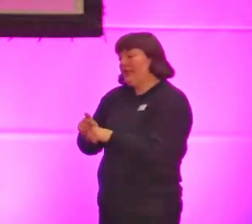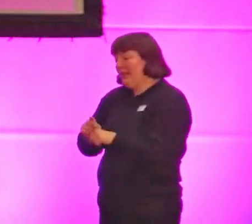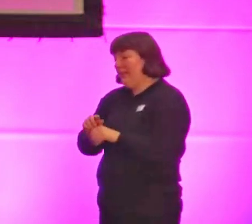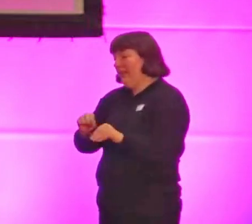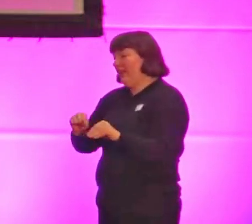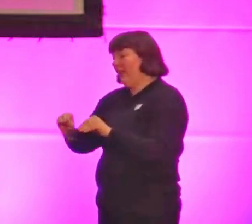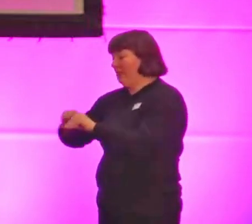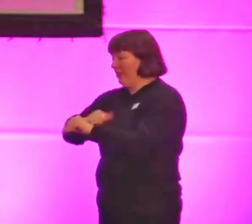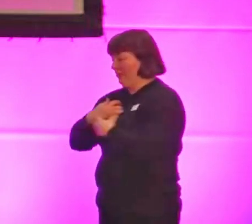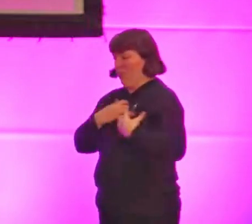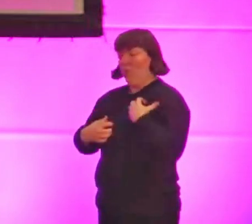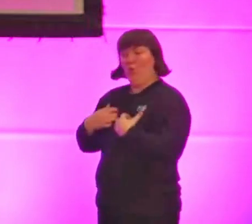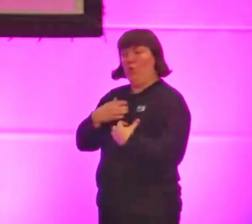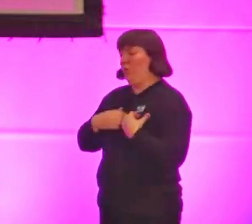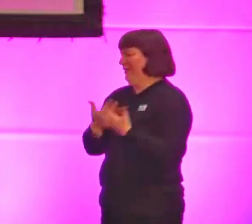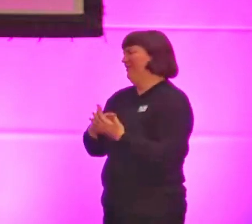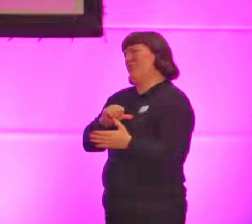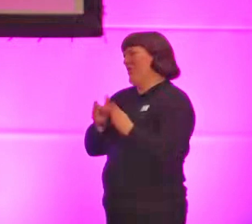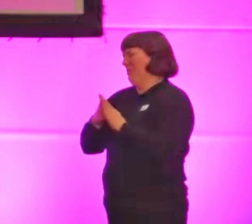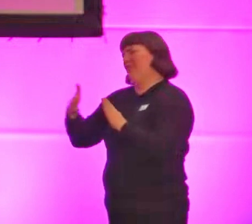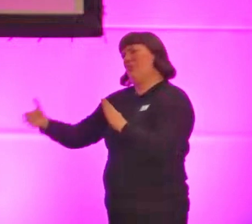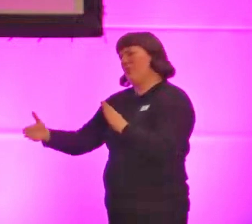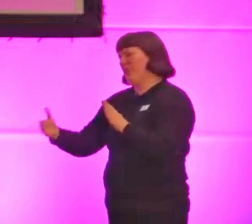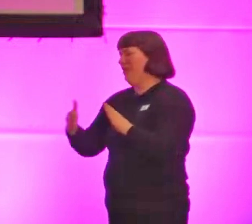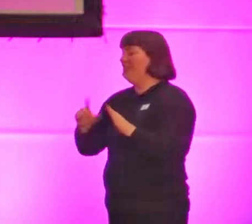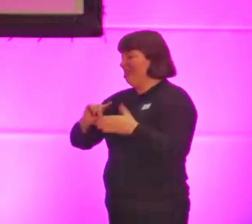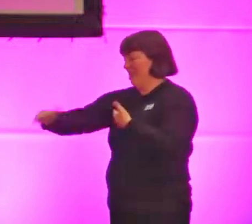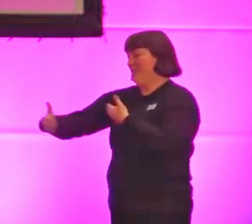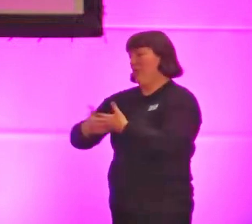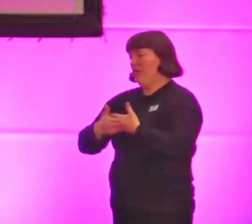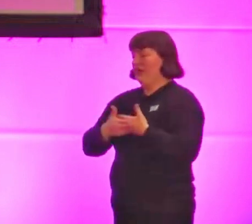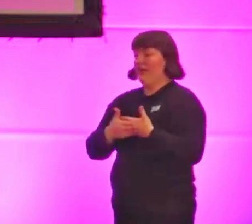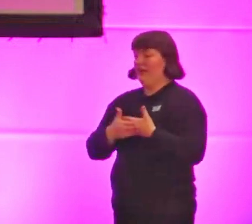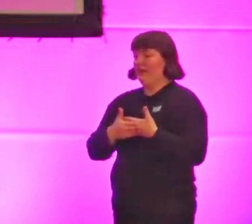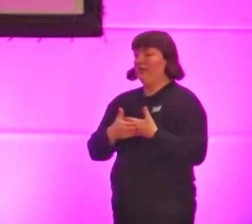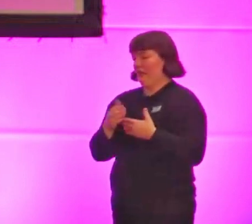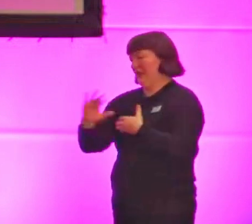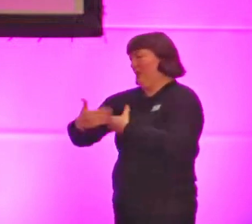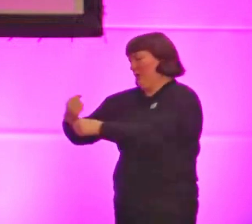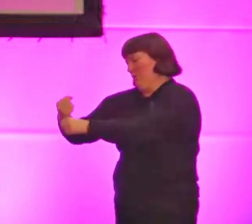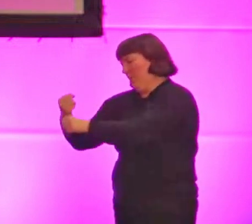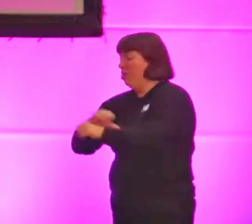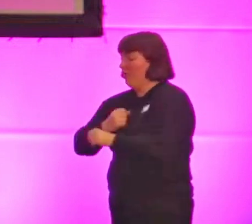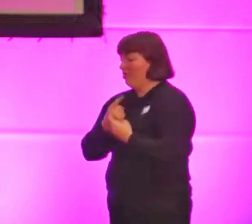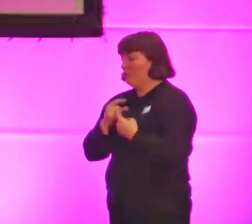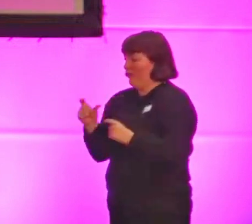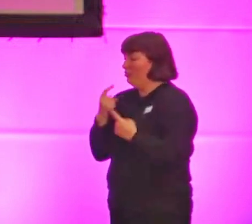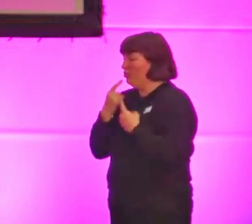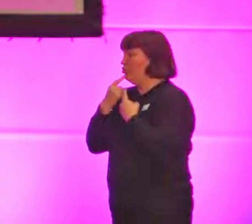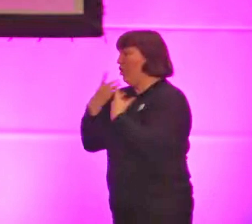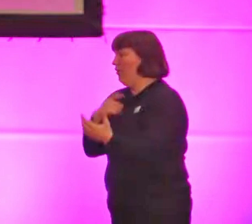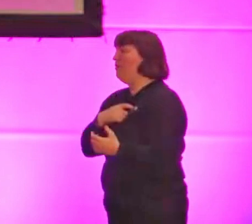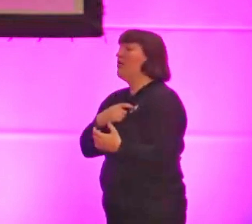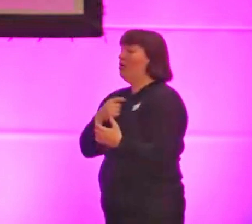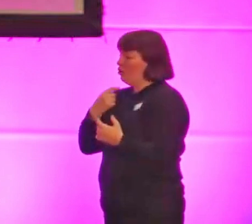var orolig. Det var inte kul. Och när jag kom tillbaka efter sjukskrivningen då, så fick jag yttrande. Och då förklarade jag att det